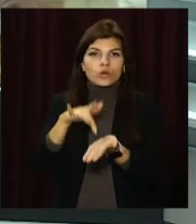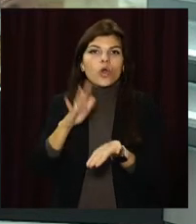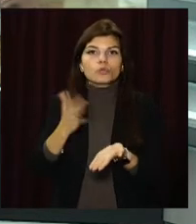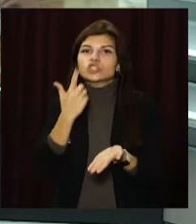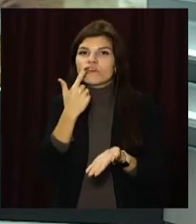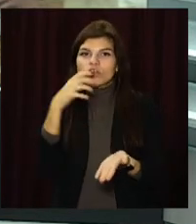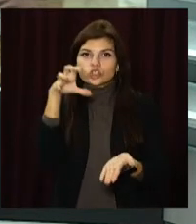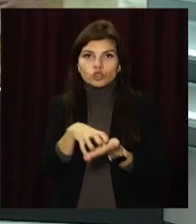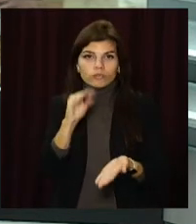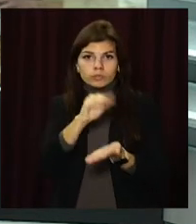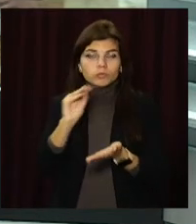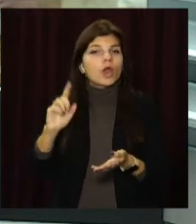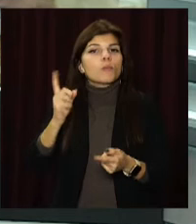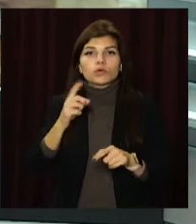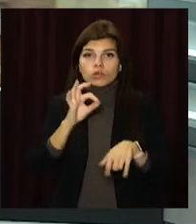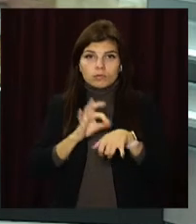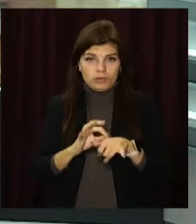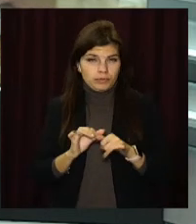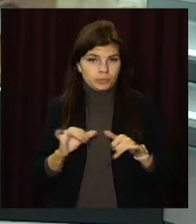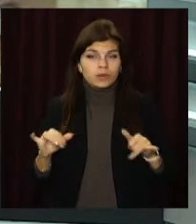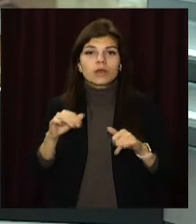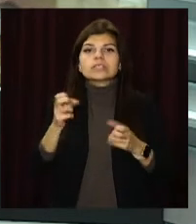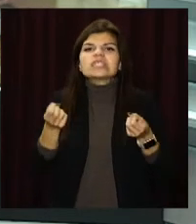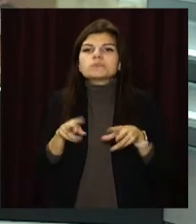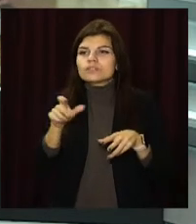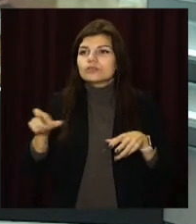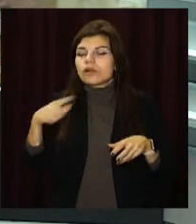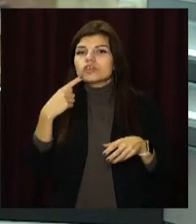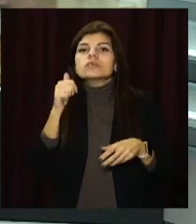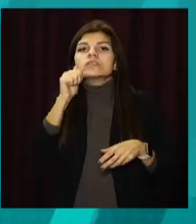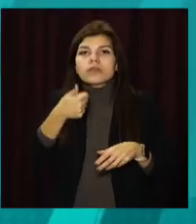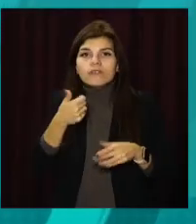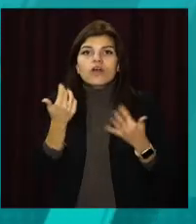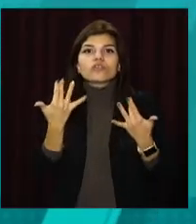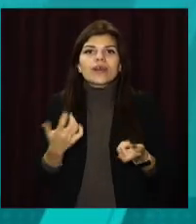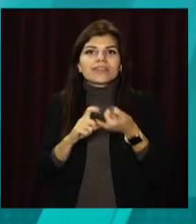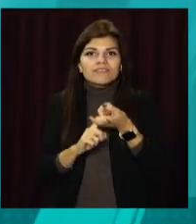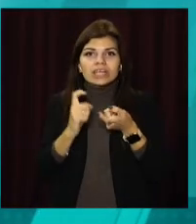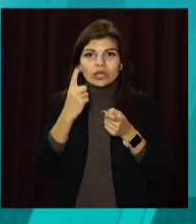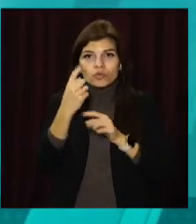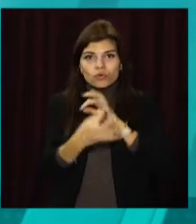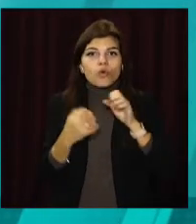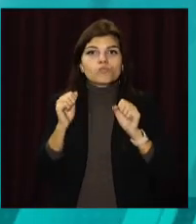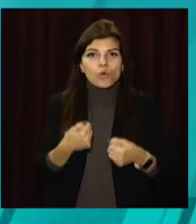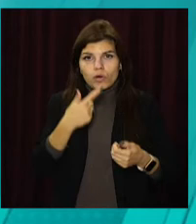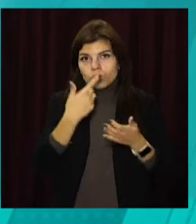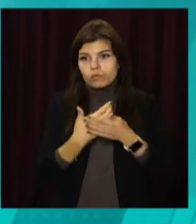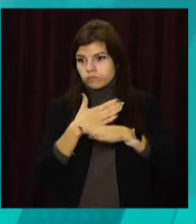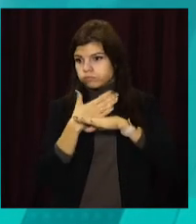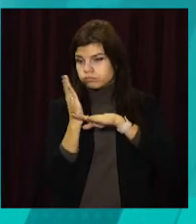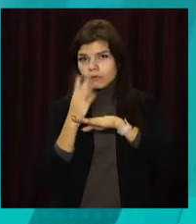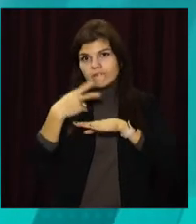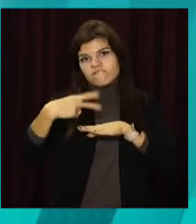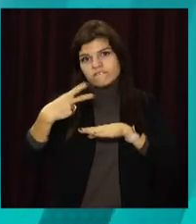динаміка розповсюдження коронавірусу. Спеціалісти вважають, уже завтра в країні кількість інфікованих за добу може перетнути позначку у